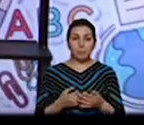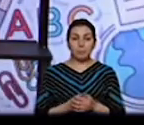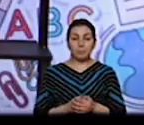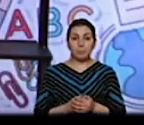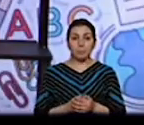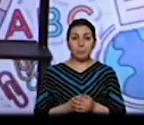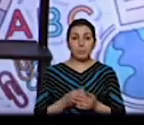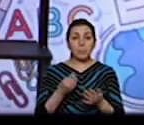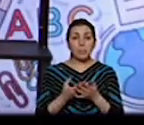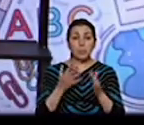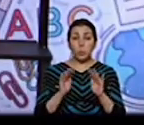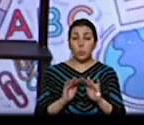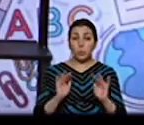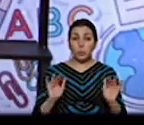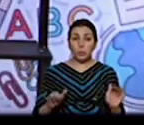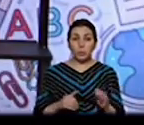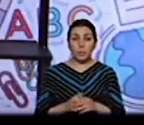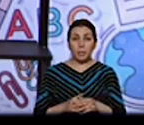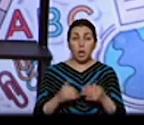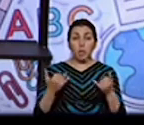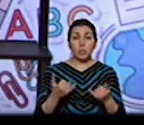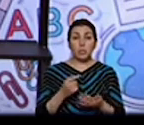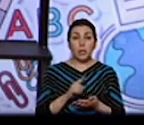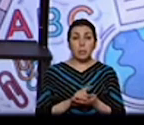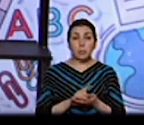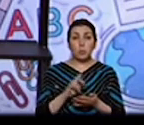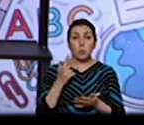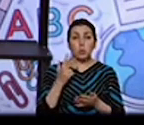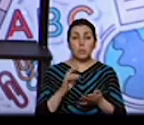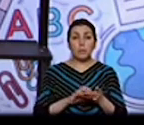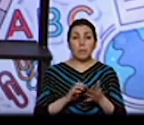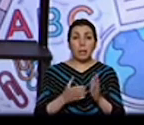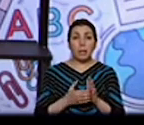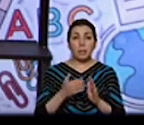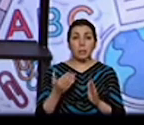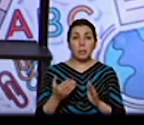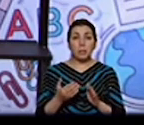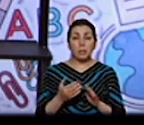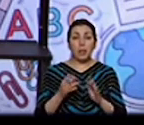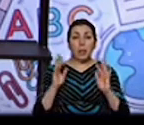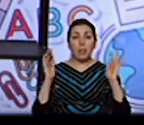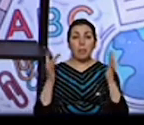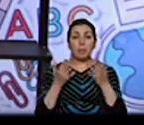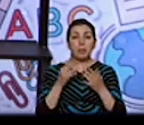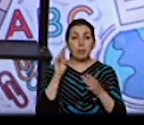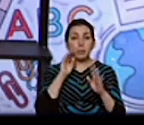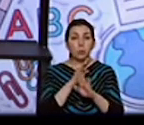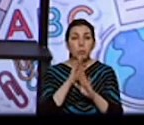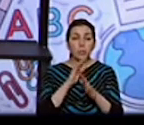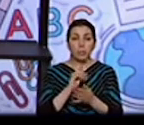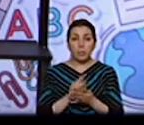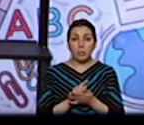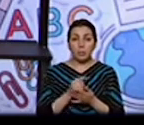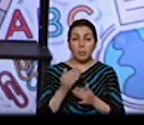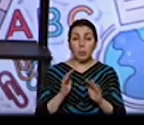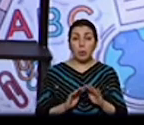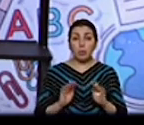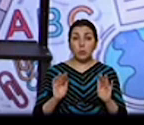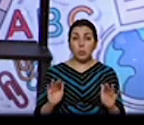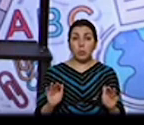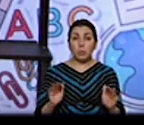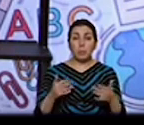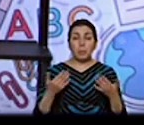Assalomu alaykum aziz o'quvchilar. Hozir darsimiz 3-sinflarda tabiatshunoslik darsi.